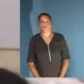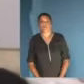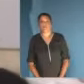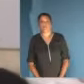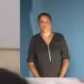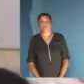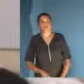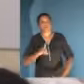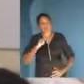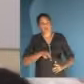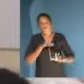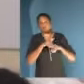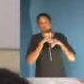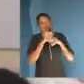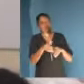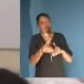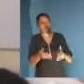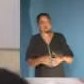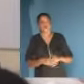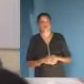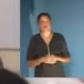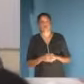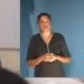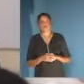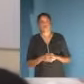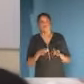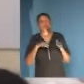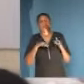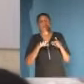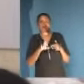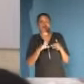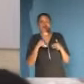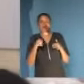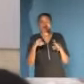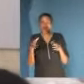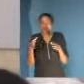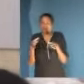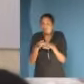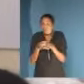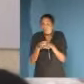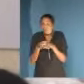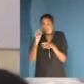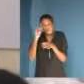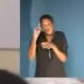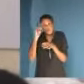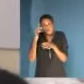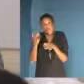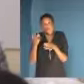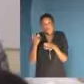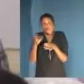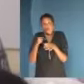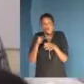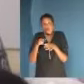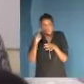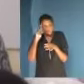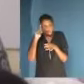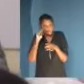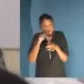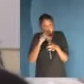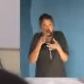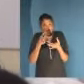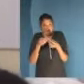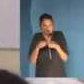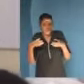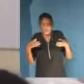Il faut en faire davantage. Mais il ne faut pas qu'on minore. Pourquoi, je ne sais pas, je pose la question. Pourquoi dans le texte on dit que c'est parlé par